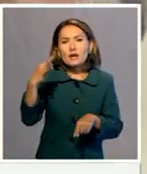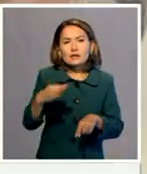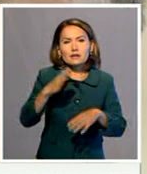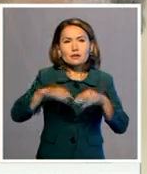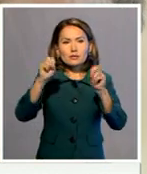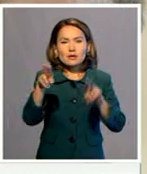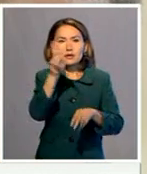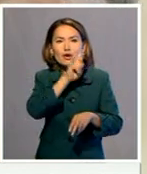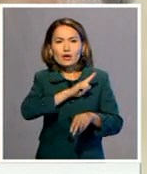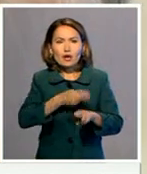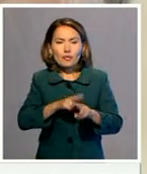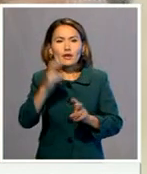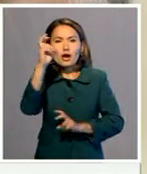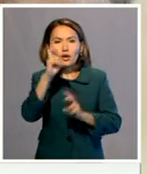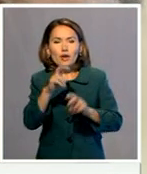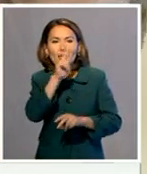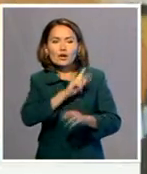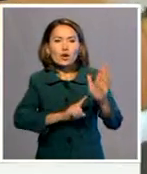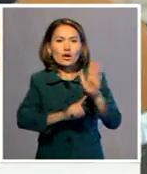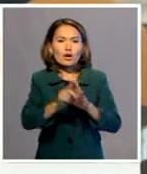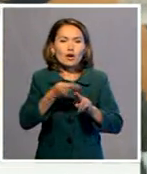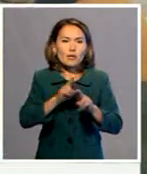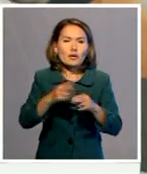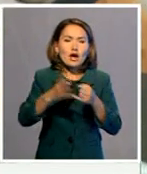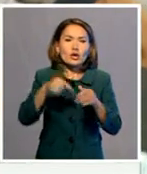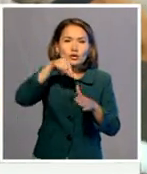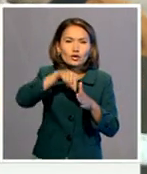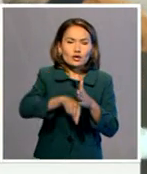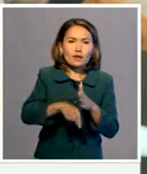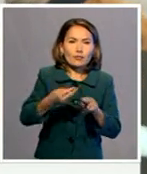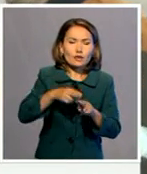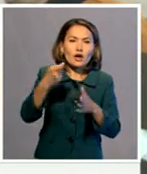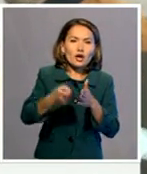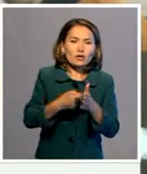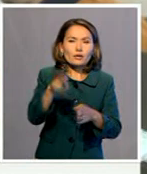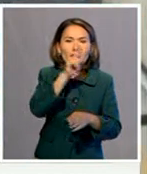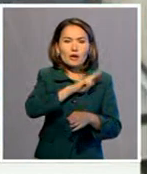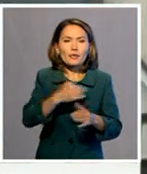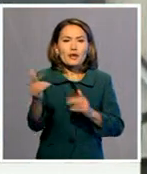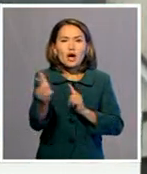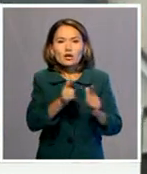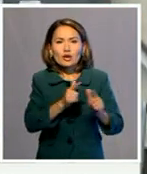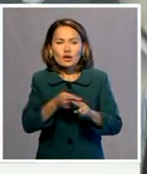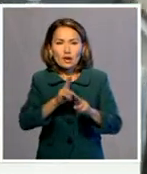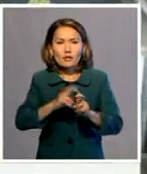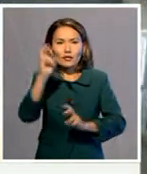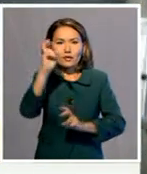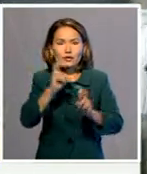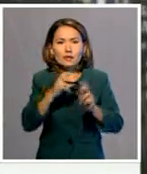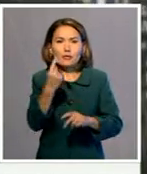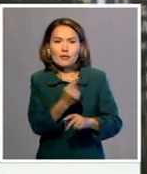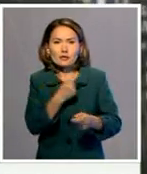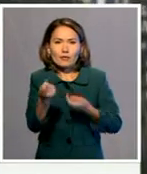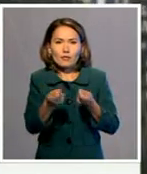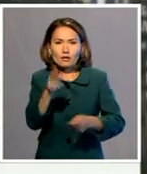жүріп, шахтада жұмыс істей бастаған. Үңгішуден бастап кейін темір ұстасы болып еңбек етеді. Қазір дайындық жұмыстары учаскесінің механигі.